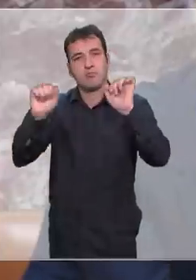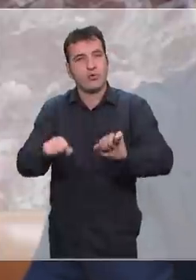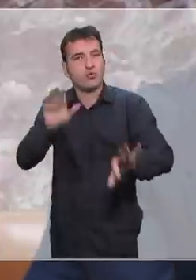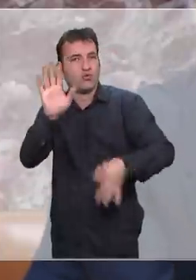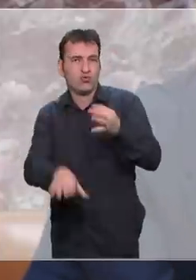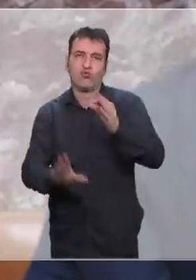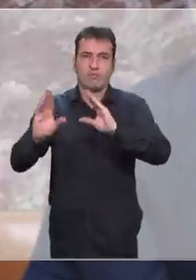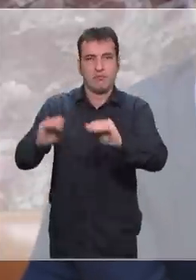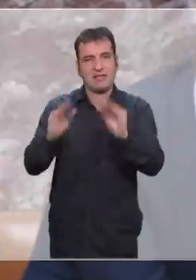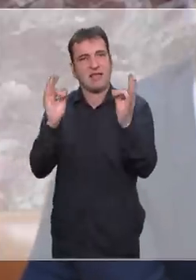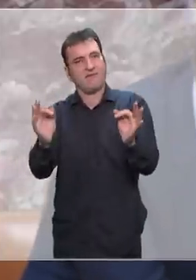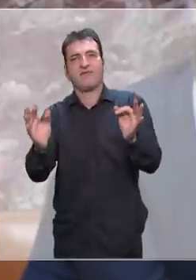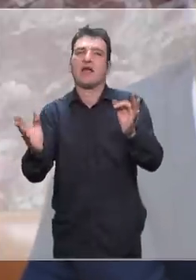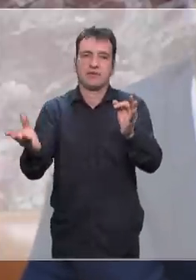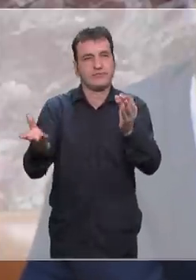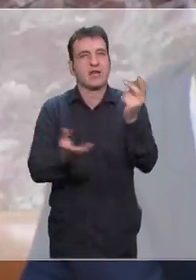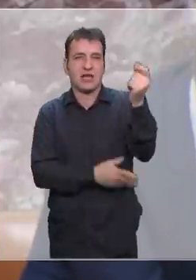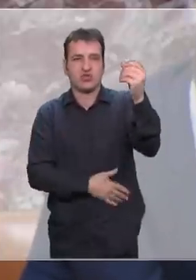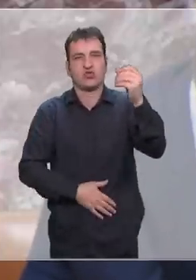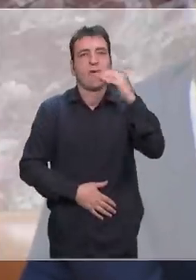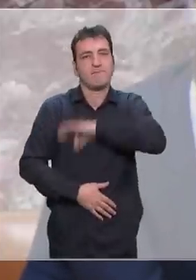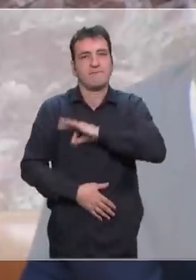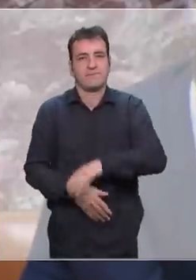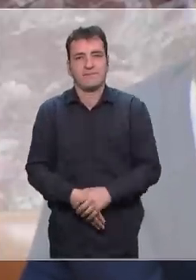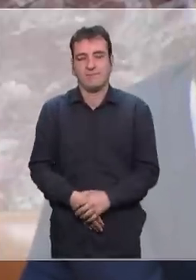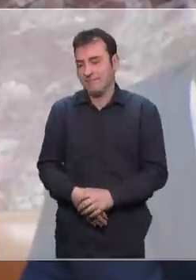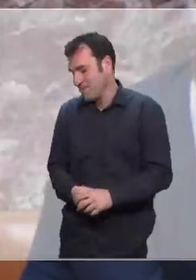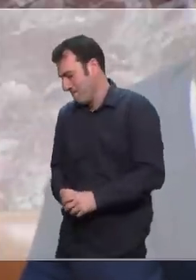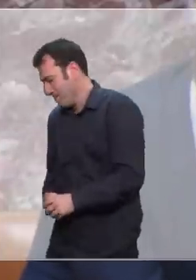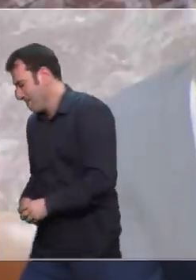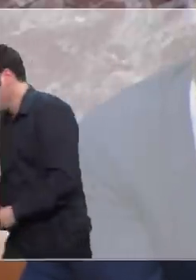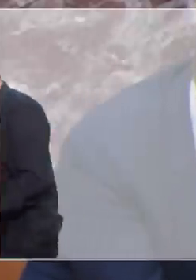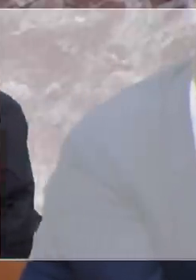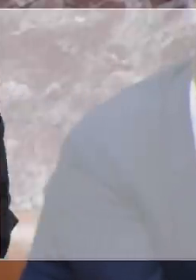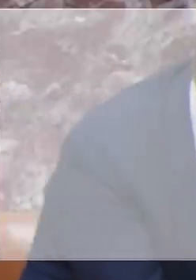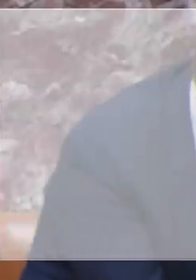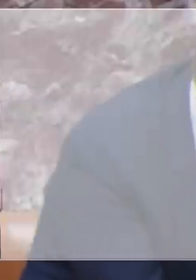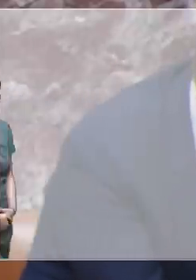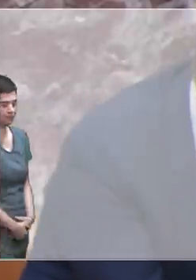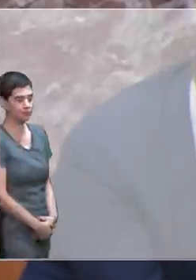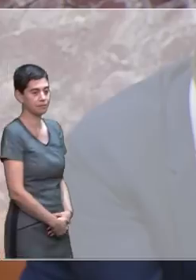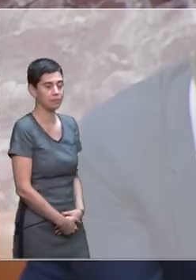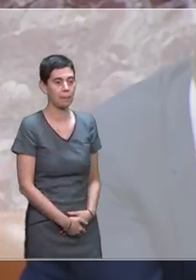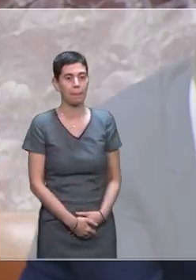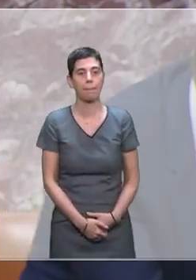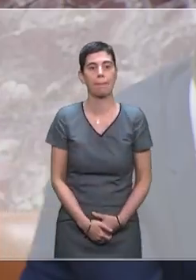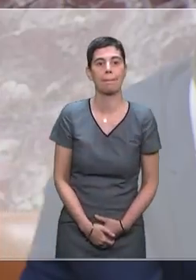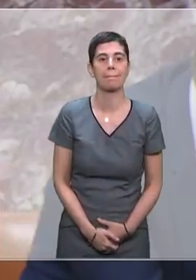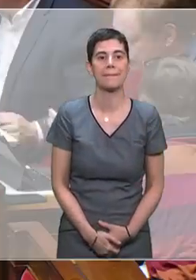vous remercie, Monsieur le Ministre. La parole est à Monsieur le Président Chassaigne pour le groupe Gauche démocrate et